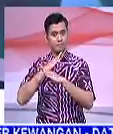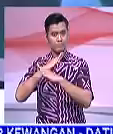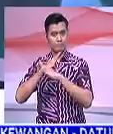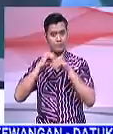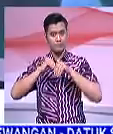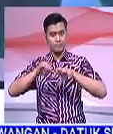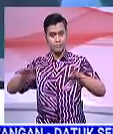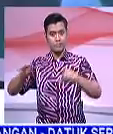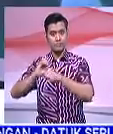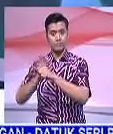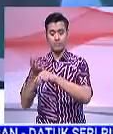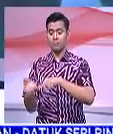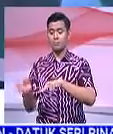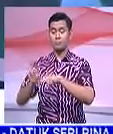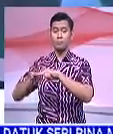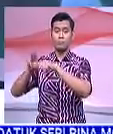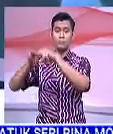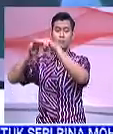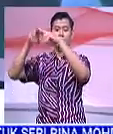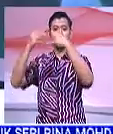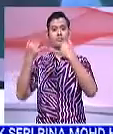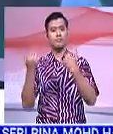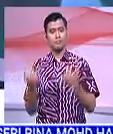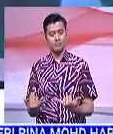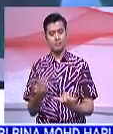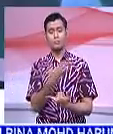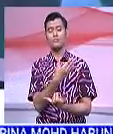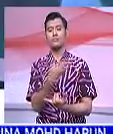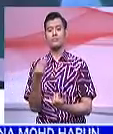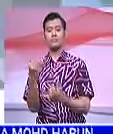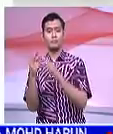COVID-19 yang terus meningkat dalam negara dan seluruh dunia.